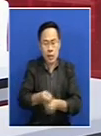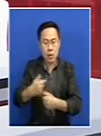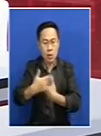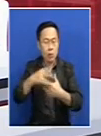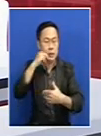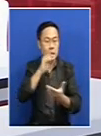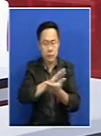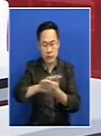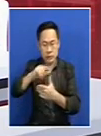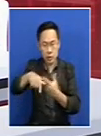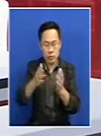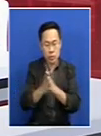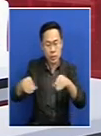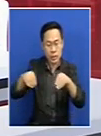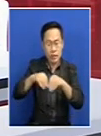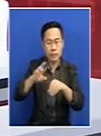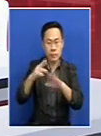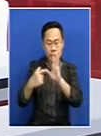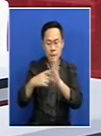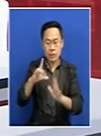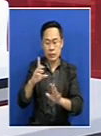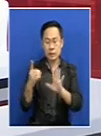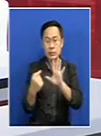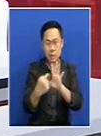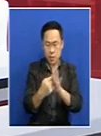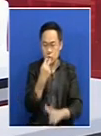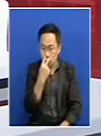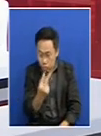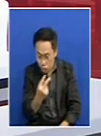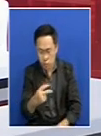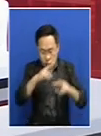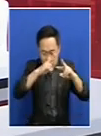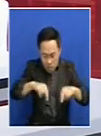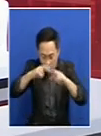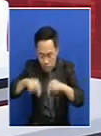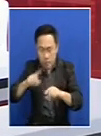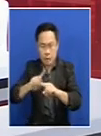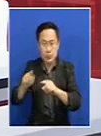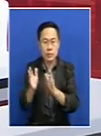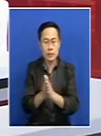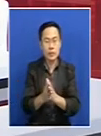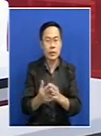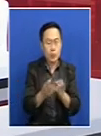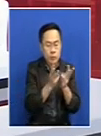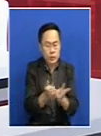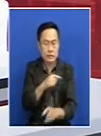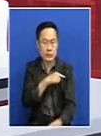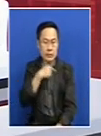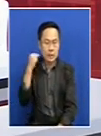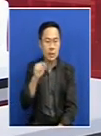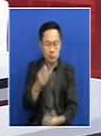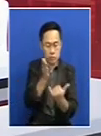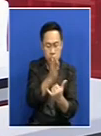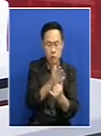รพสินค้าชื่อดังในย่านรัชดาภิเษกด้วยนะคะเดี๋ยวคงต้องแกะรอยกันค่ะสำหรับคดีคลายปมฆาตกรรมคดีนี้นะคะ